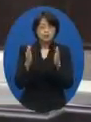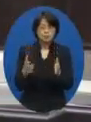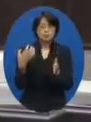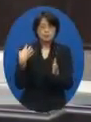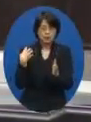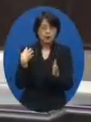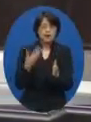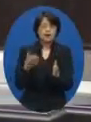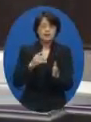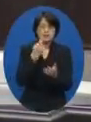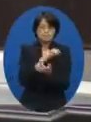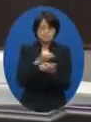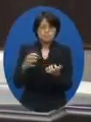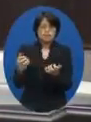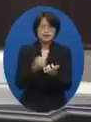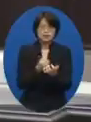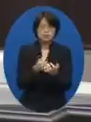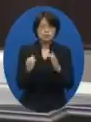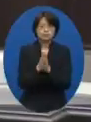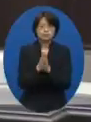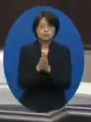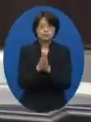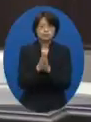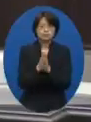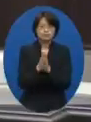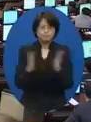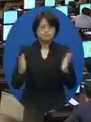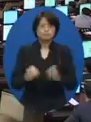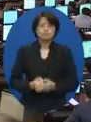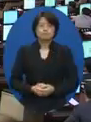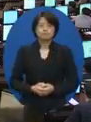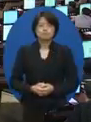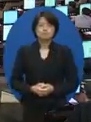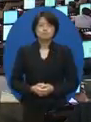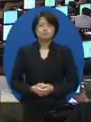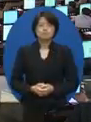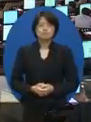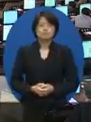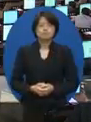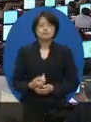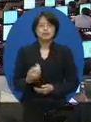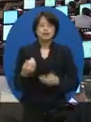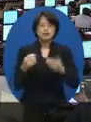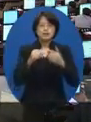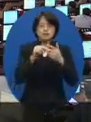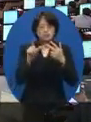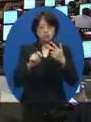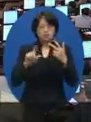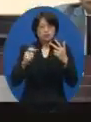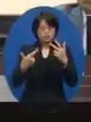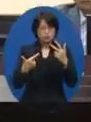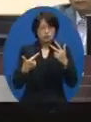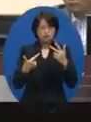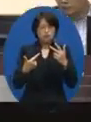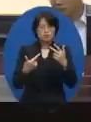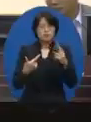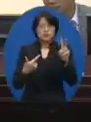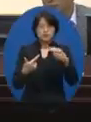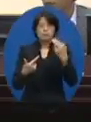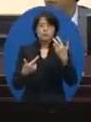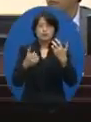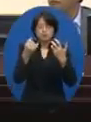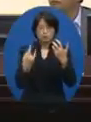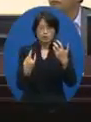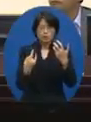다짐하고 공식 업무에 들어갔습니다. 최지연 기자입니다. 지난 16일 경기도의회 제280회 정례회